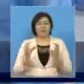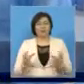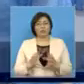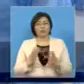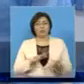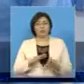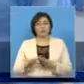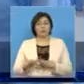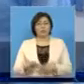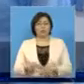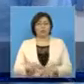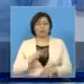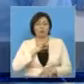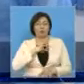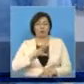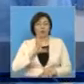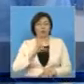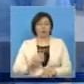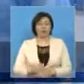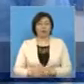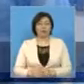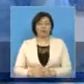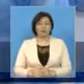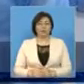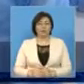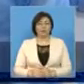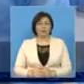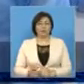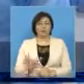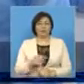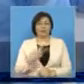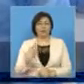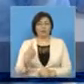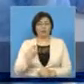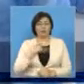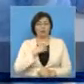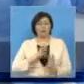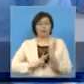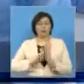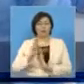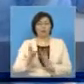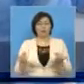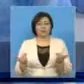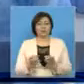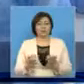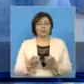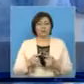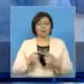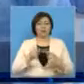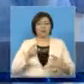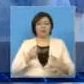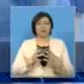уақытта мына өзіміздің жерлестерімізге де айтатын, мына бірінші өзімізден бастауымыз керек, мына әлеуметтік қашықтықты